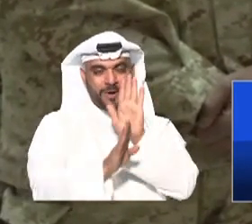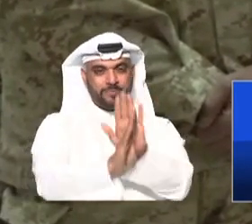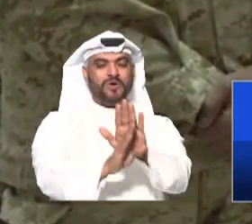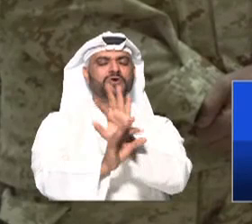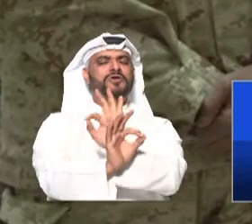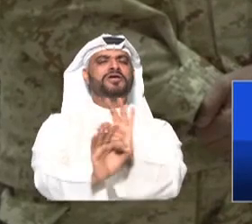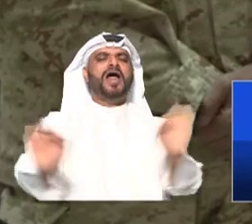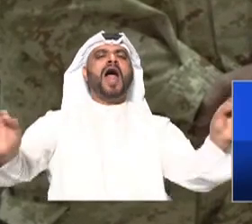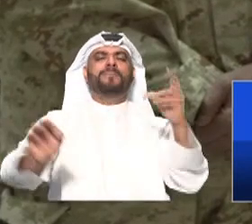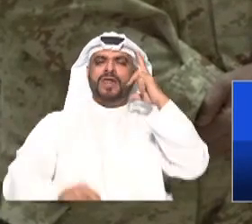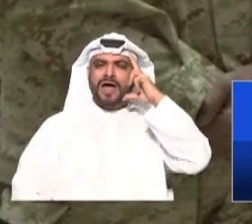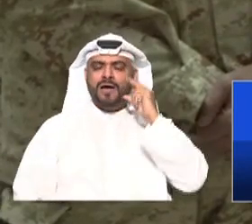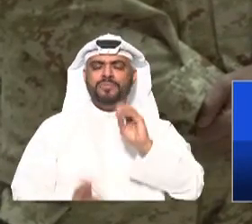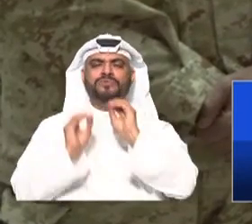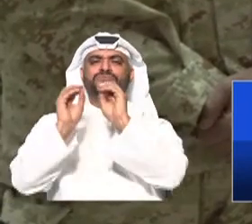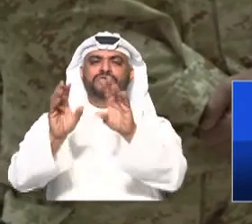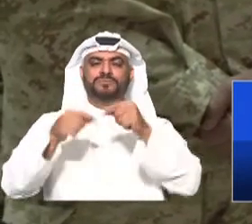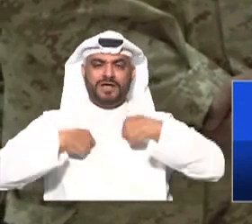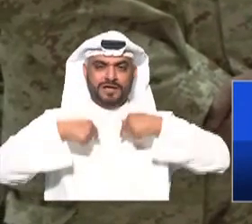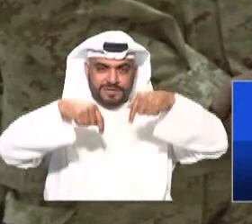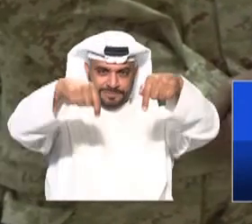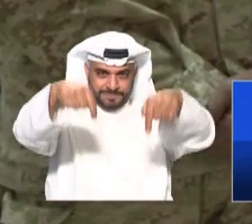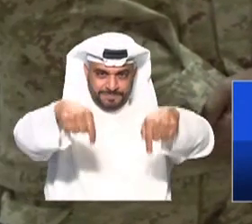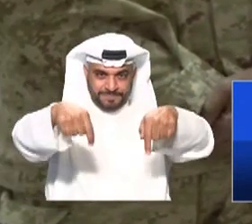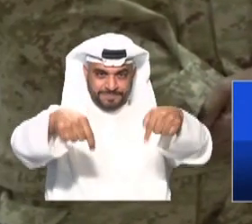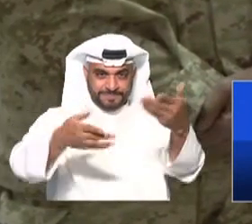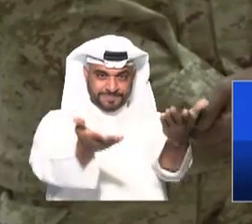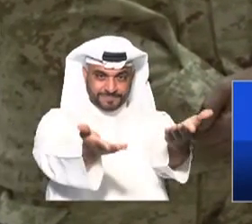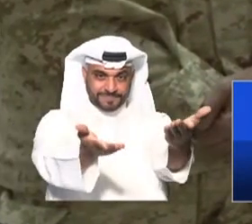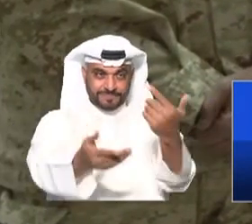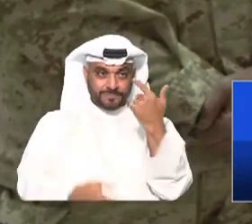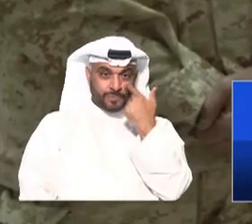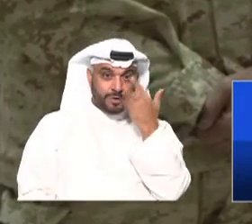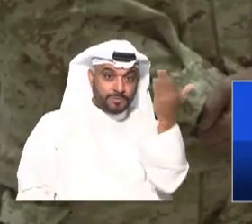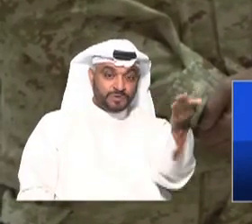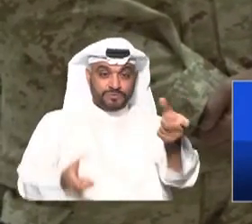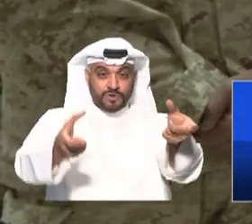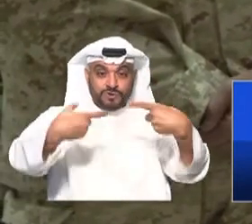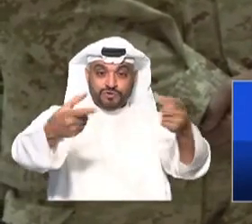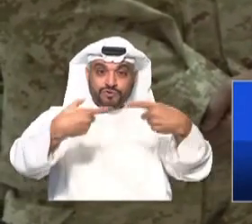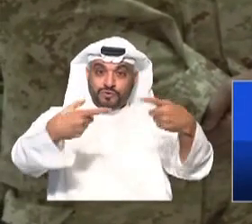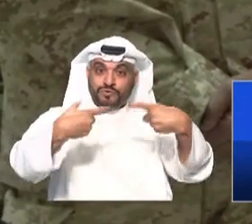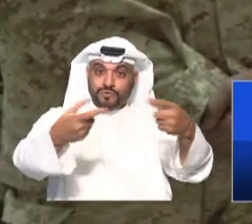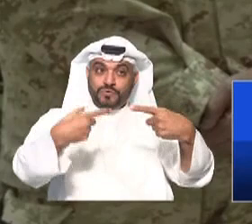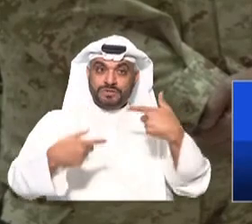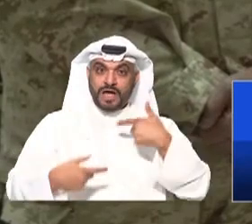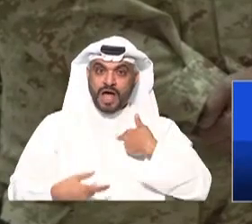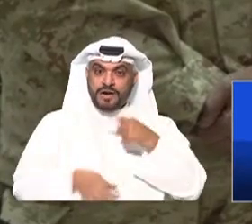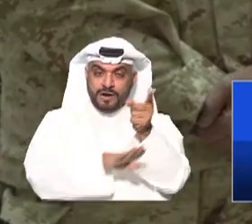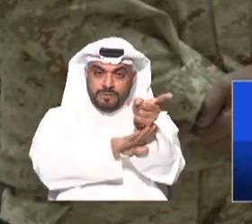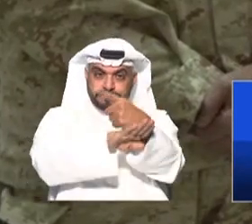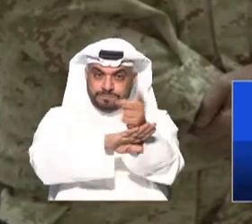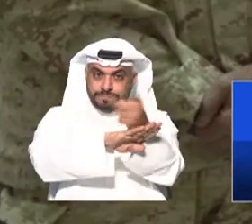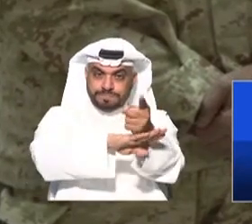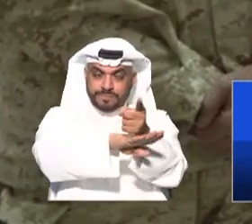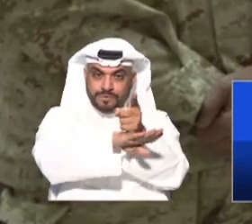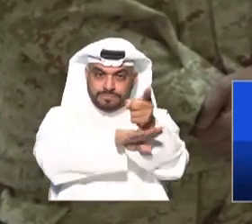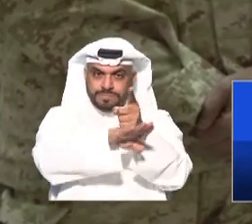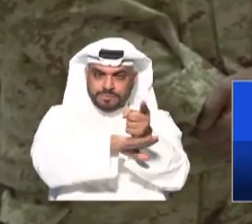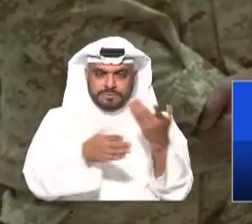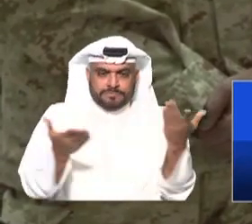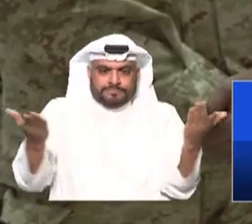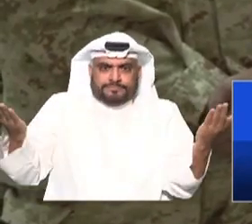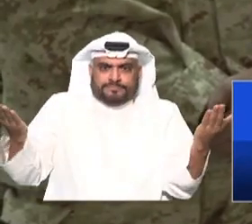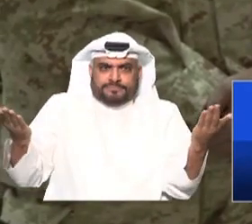جميع الاحتياجات. الآن احنا دخلنا عصر التكنولوجيا، احنا الدبابه نفسها اصلا ما تقدر،